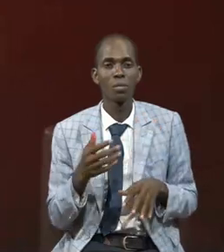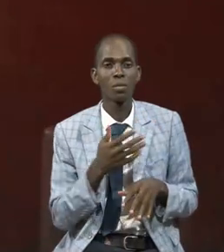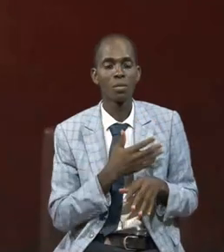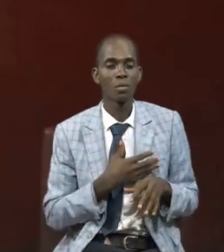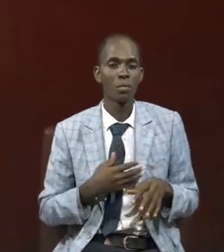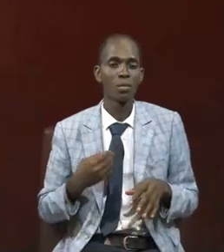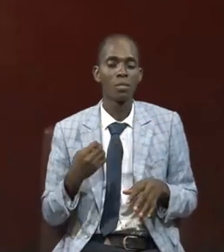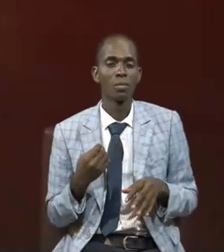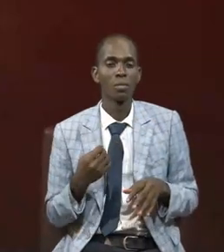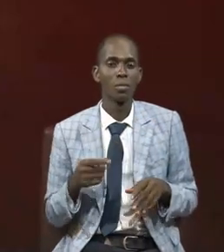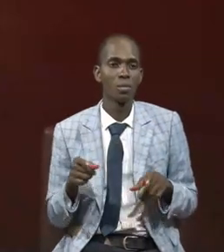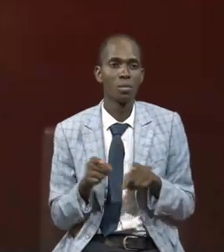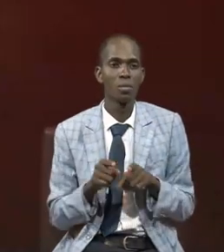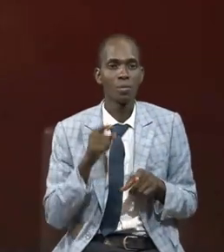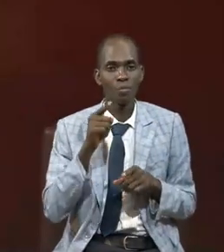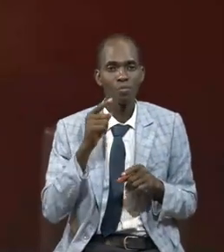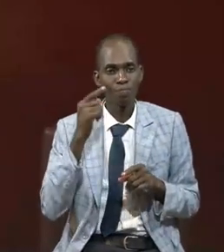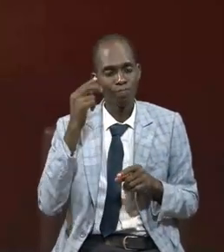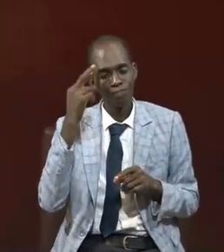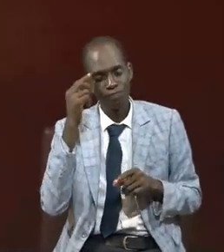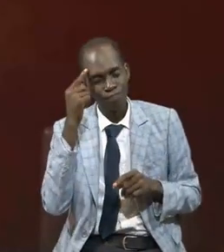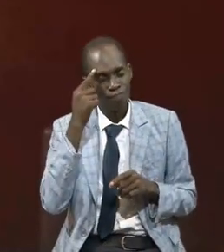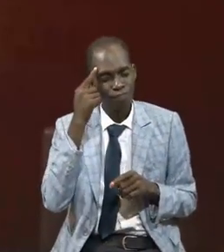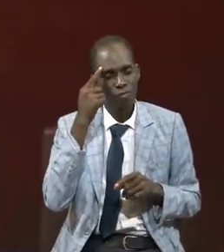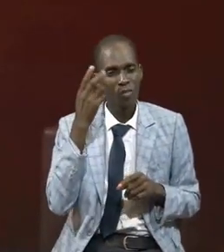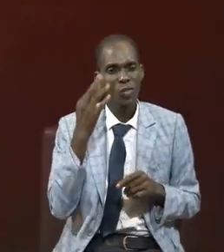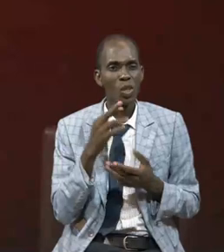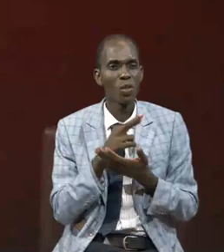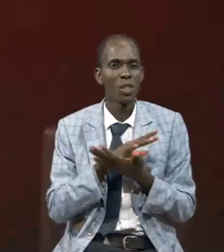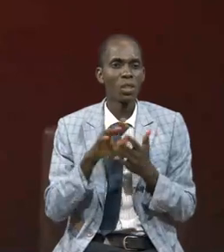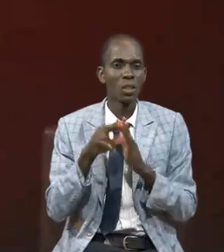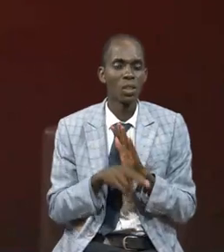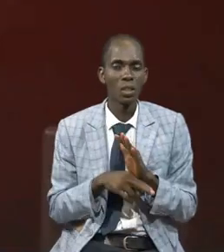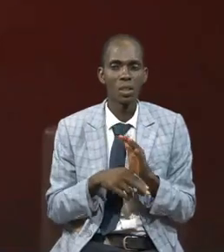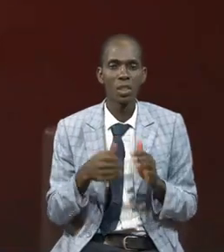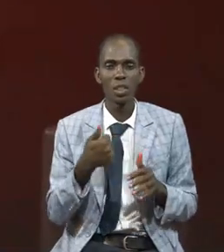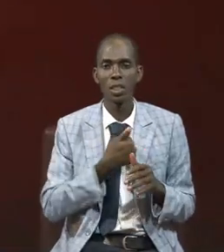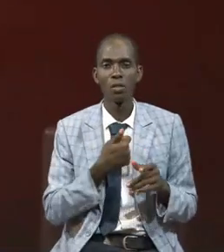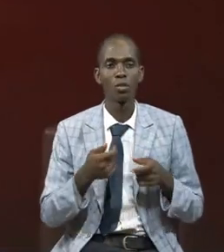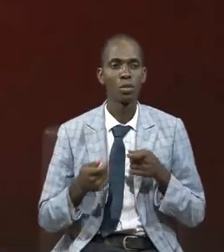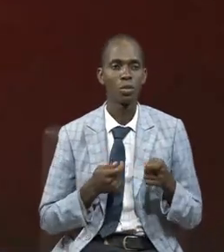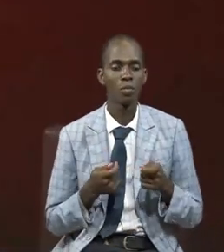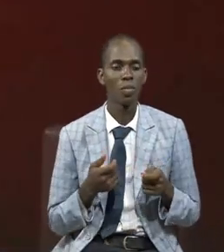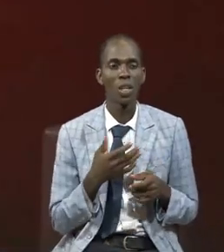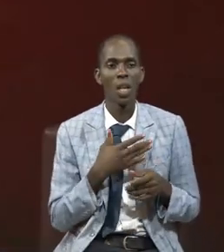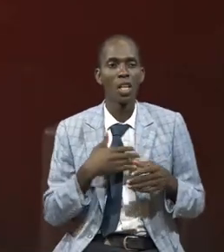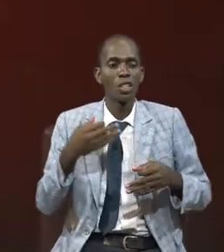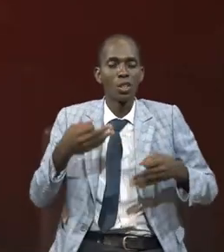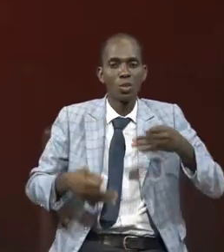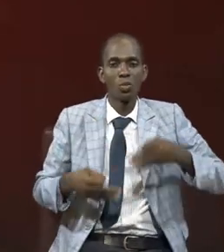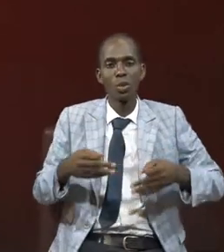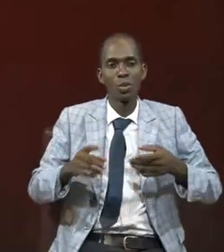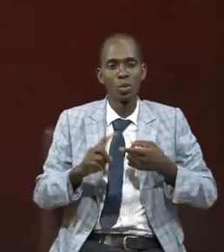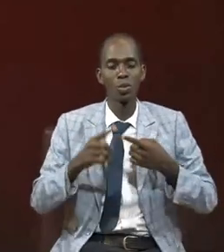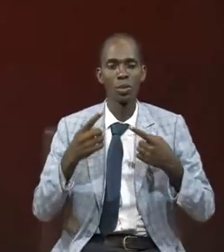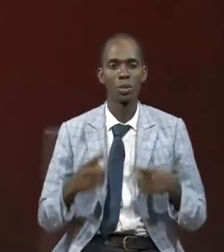Mais comme Paul discourait sur la justice, sur la tempérance, sur la maîtrise de soi et